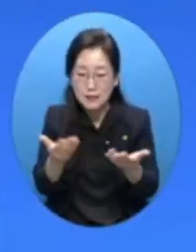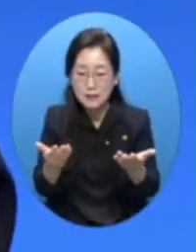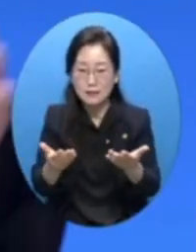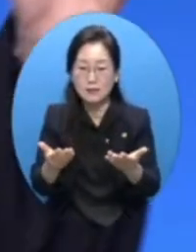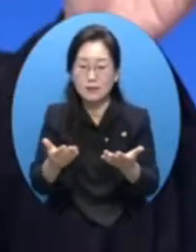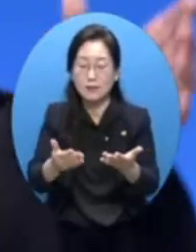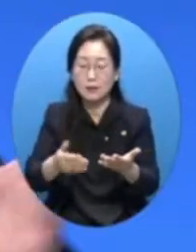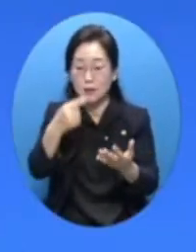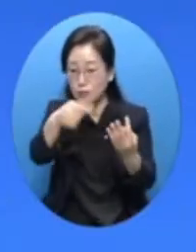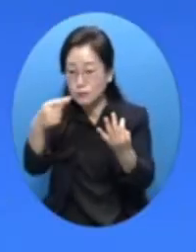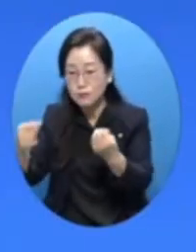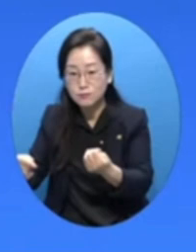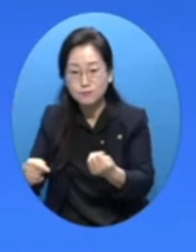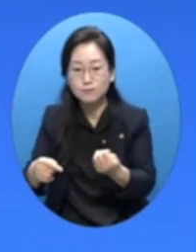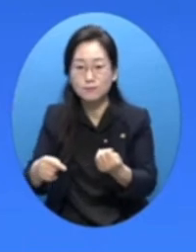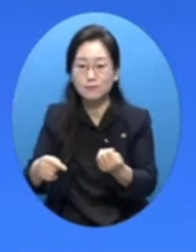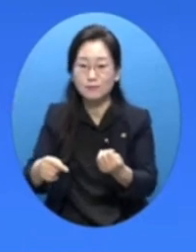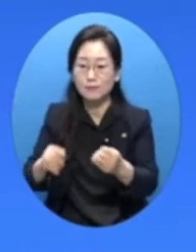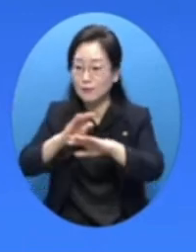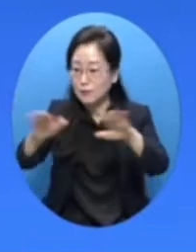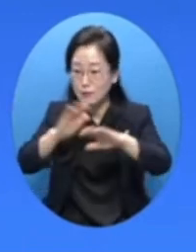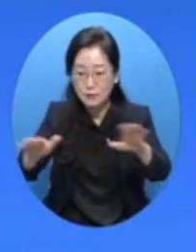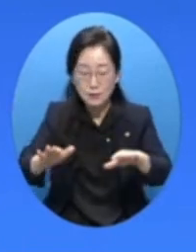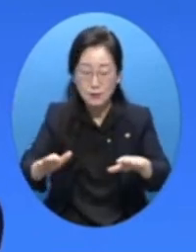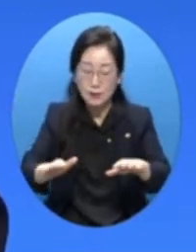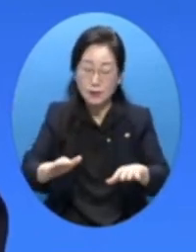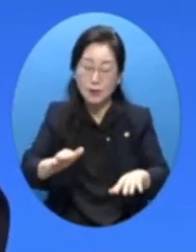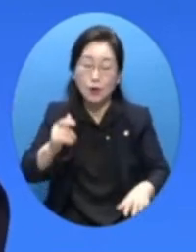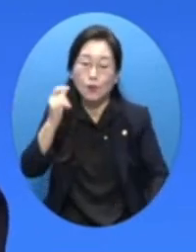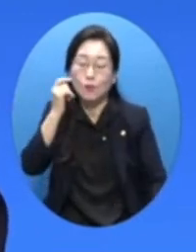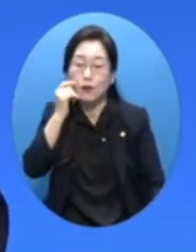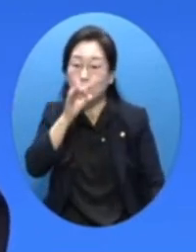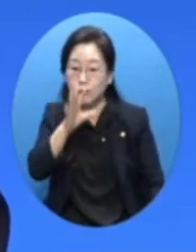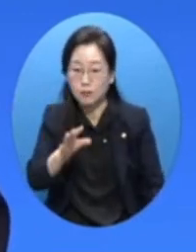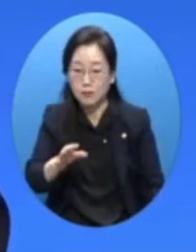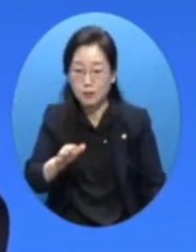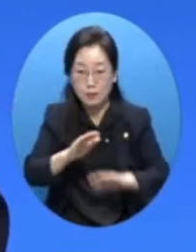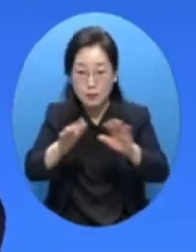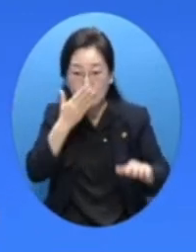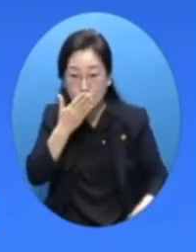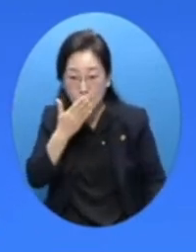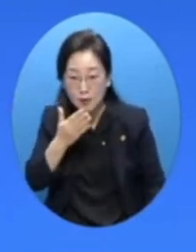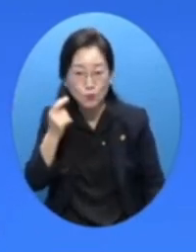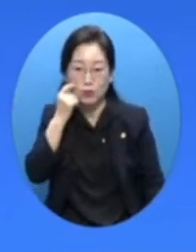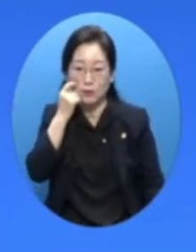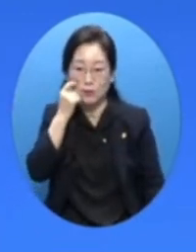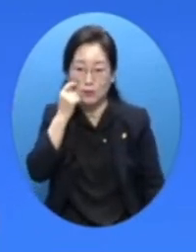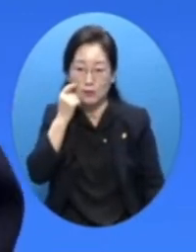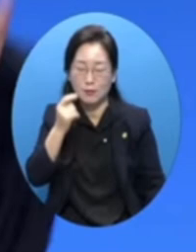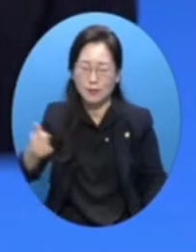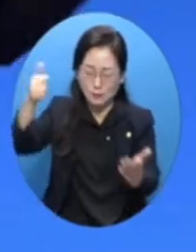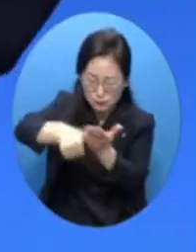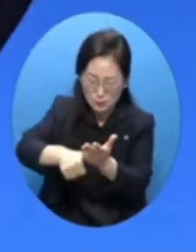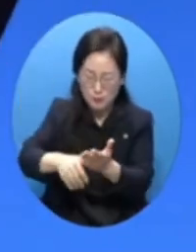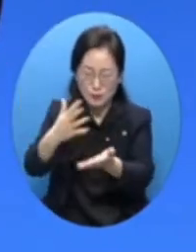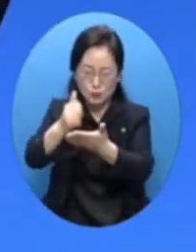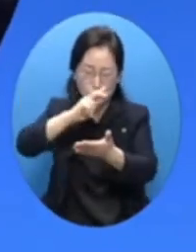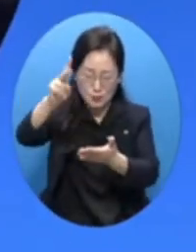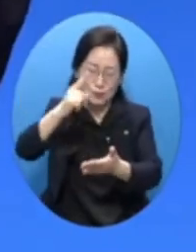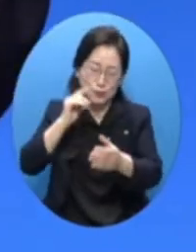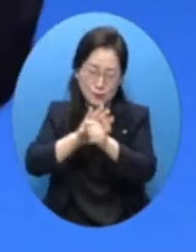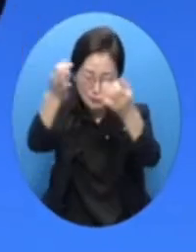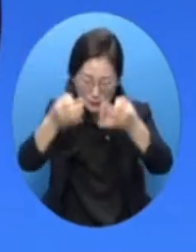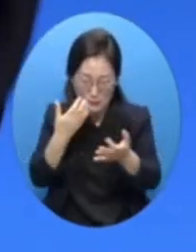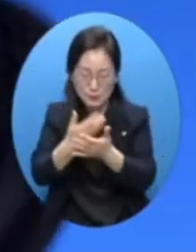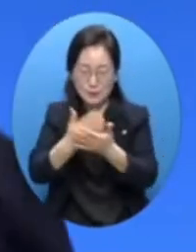문제 이 해결할 수 없는 수많은 문제들을 어떻게 여러분이 다 해결할 수가 있습니까? 그냥 엎드려야 됩니다. 주님 나를 불쌍히